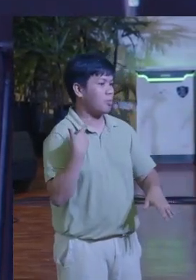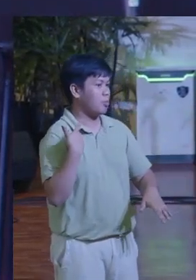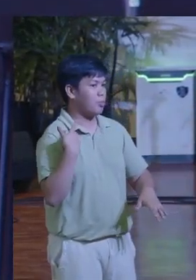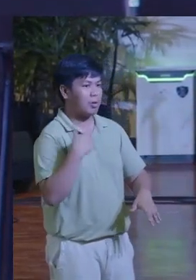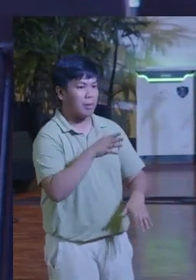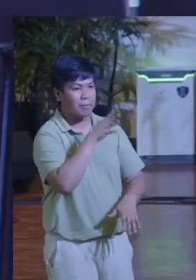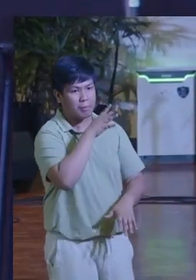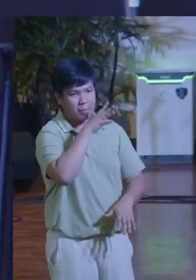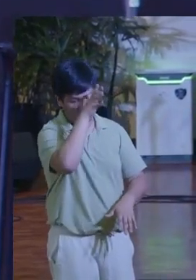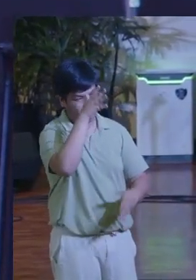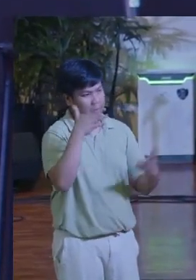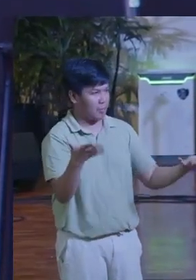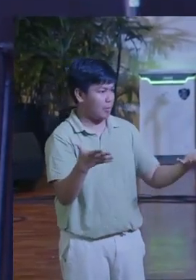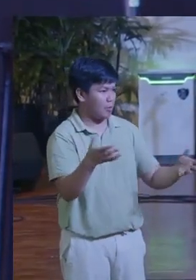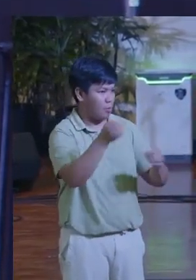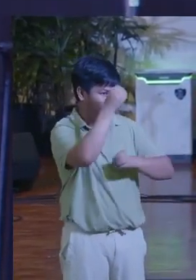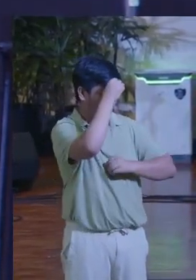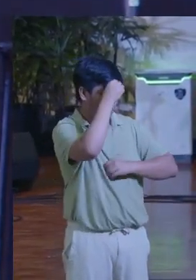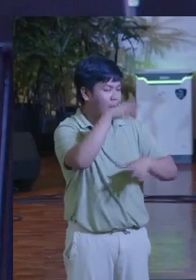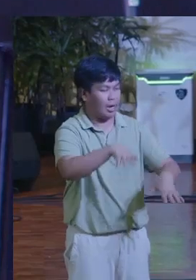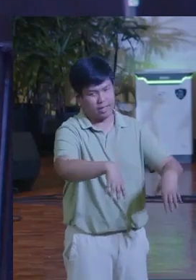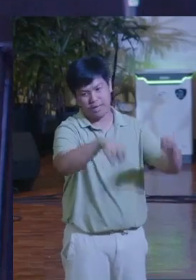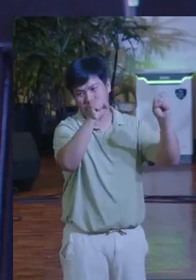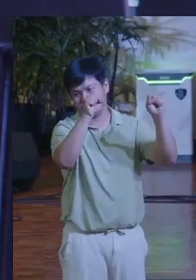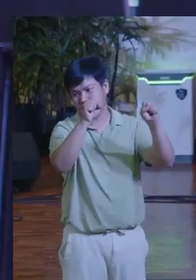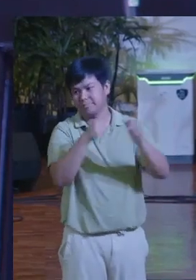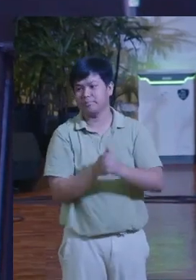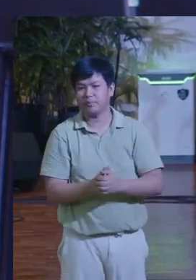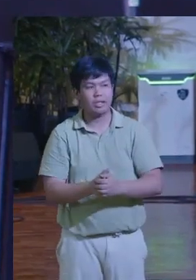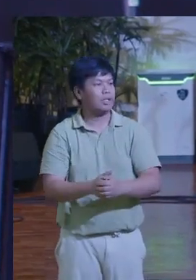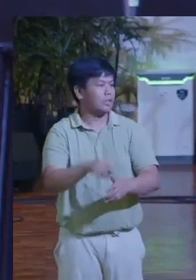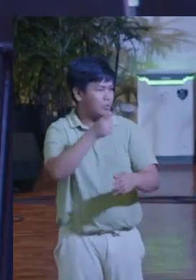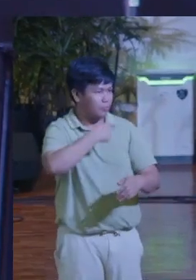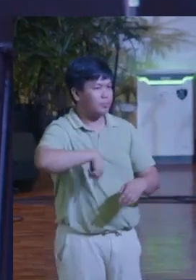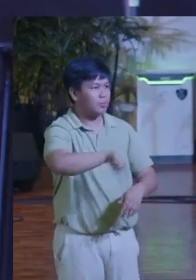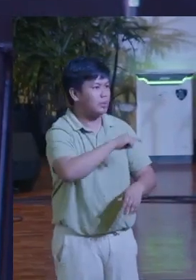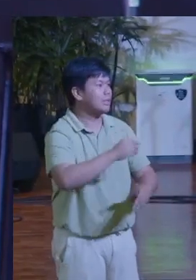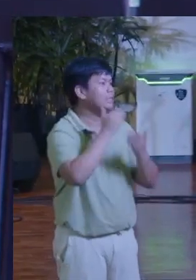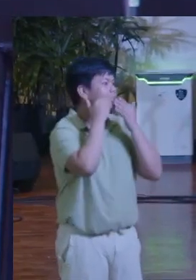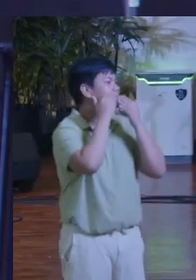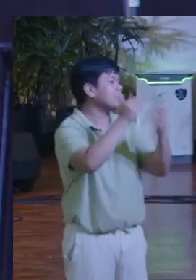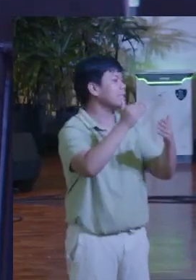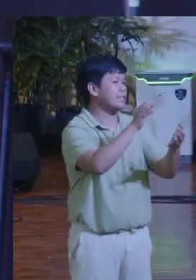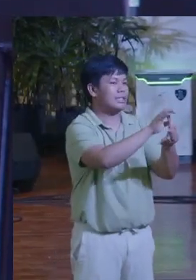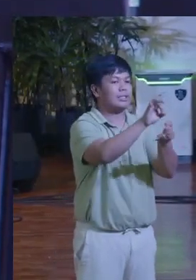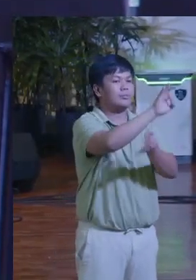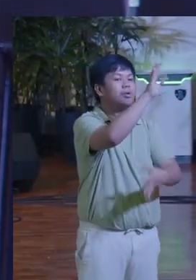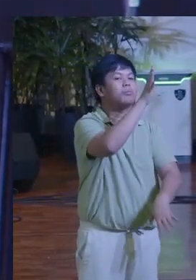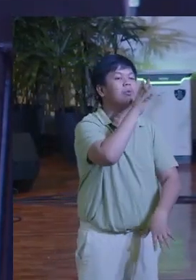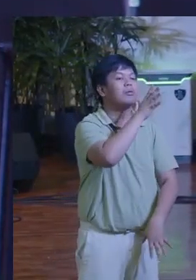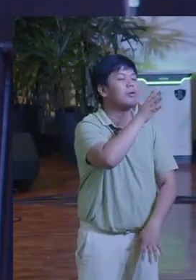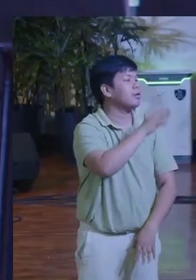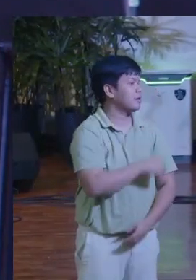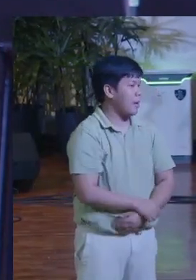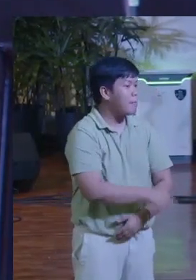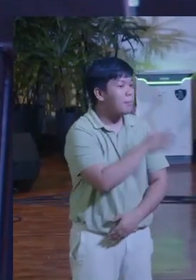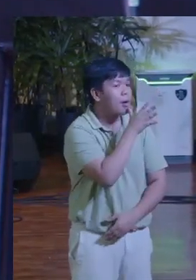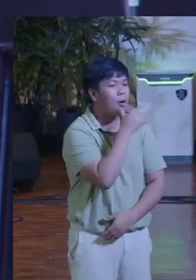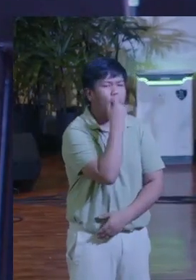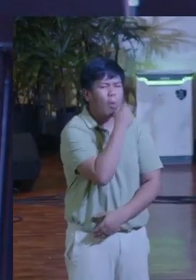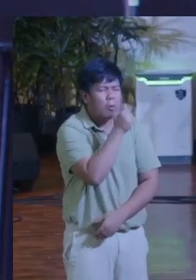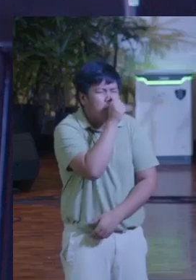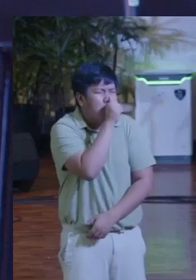nila kadugo, no? At lalo naman din yung mga spiritual mothers. Yung